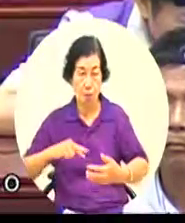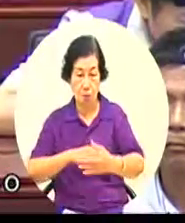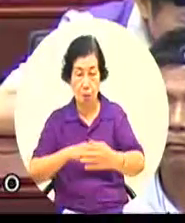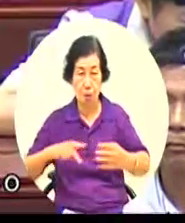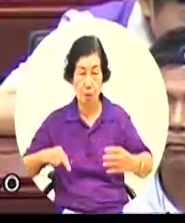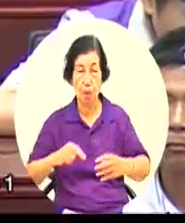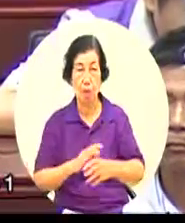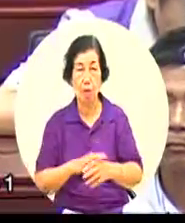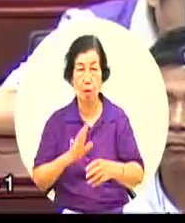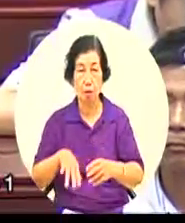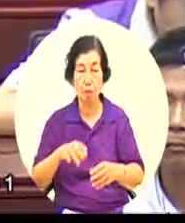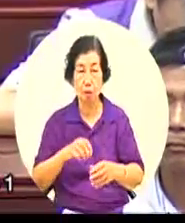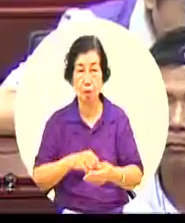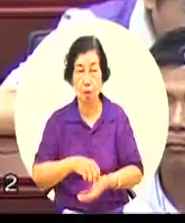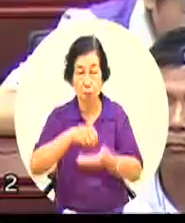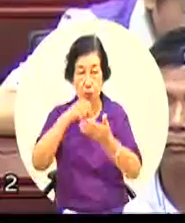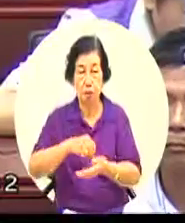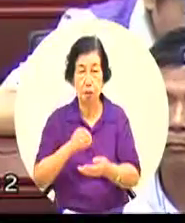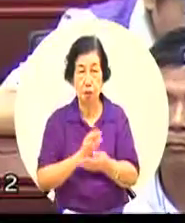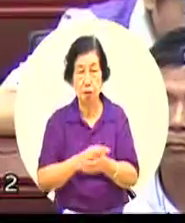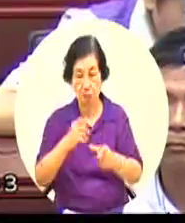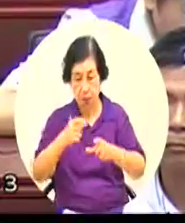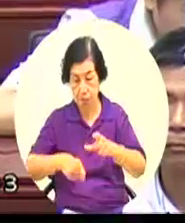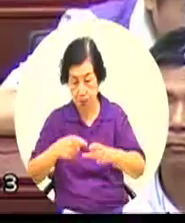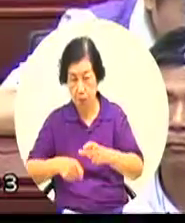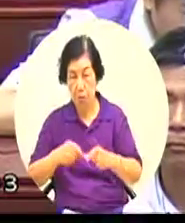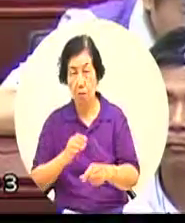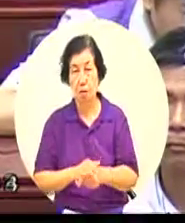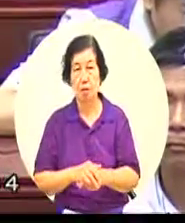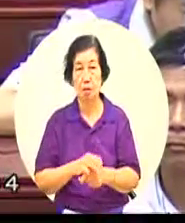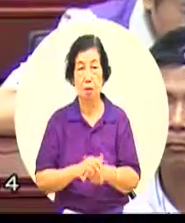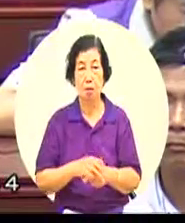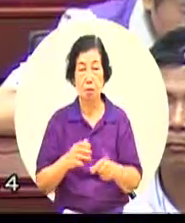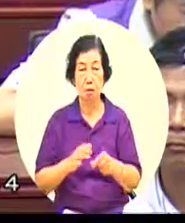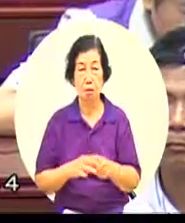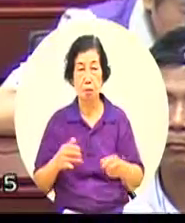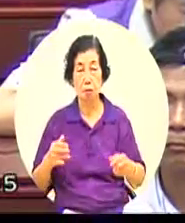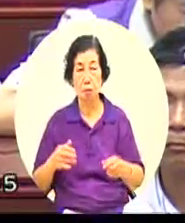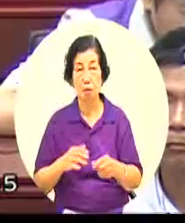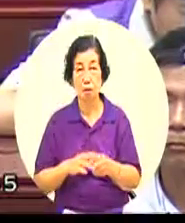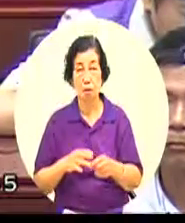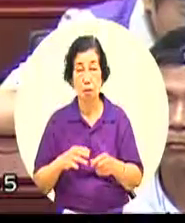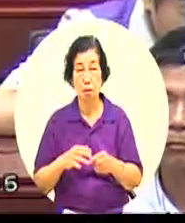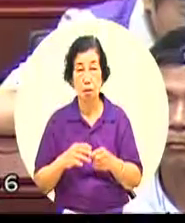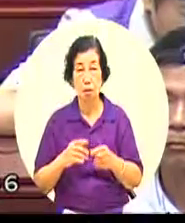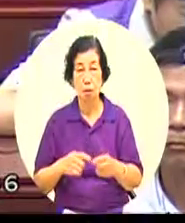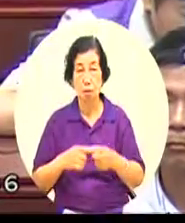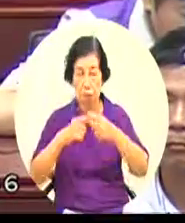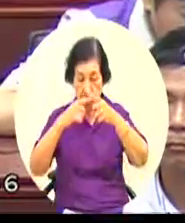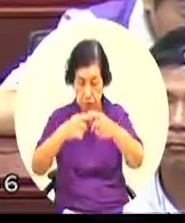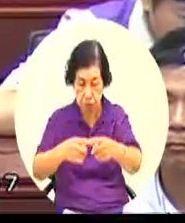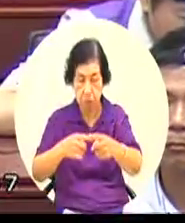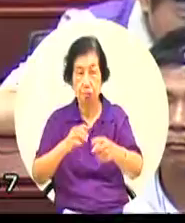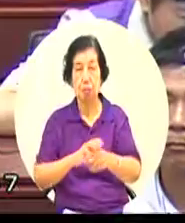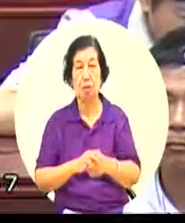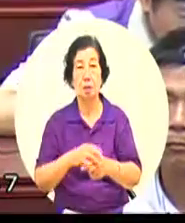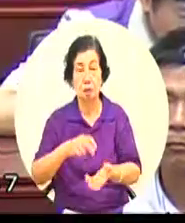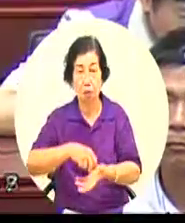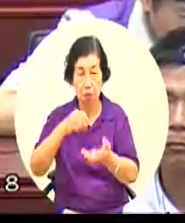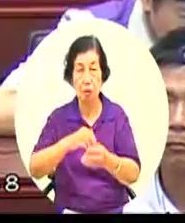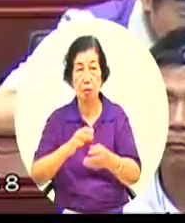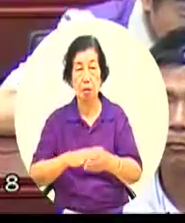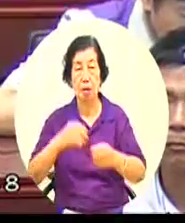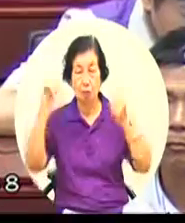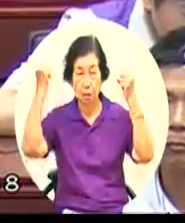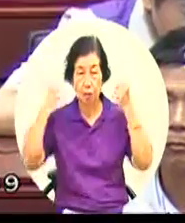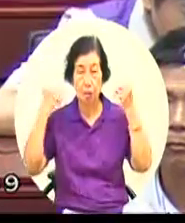报需要整修的部分呢，也已经会诊，然后提交。我们在七月中旬的时候就提交体育署来争取这一